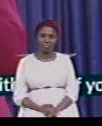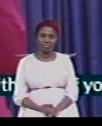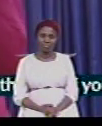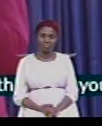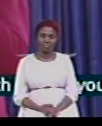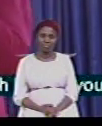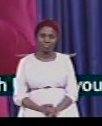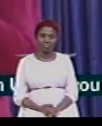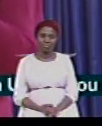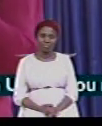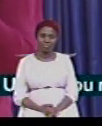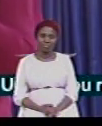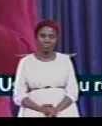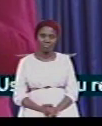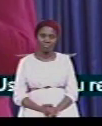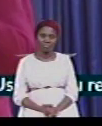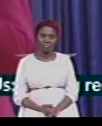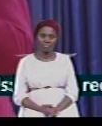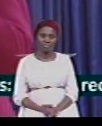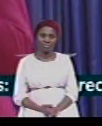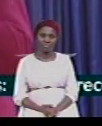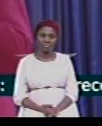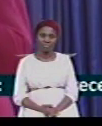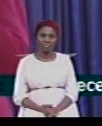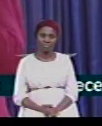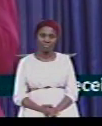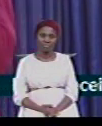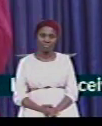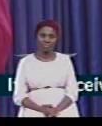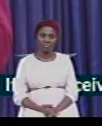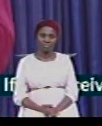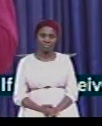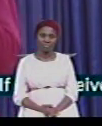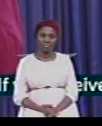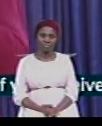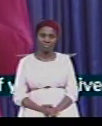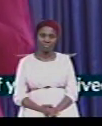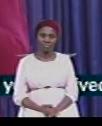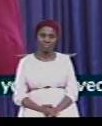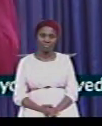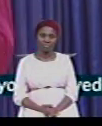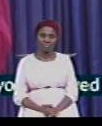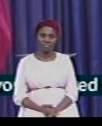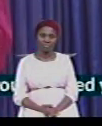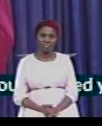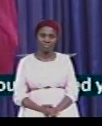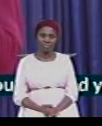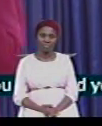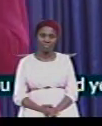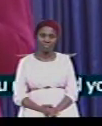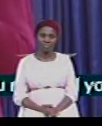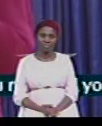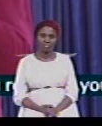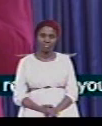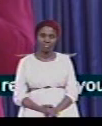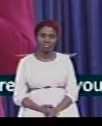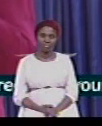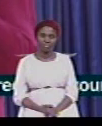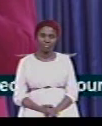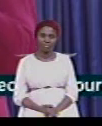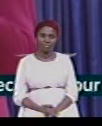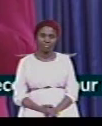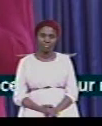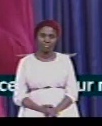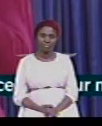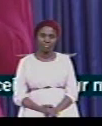ensuo jam doctor twimu nsuo mprenu ehunu kuta me sre ni nanso mentume anfa anya hwe med makoma edi so fo pen ni